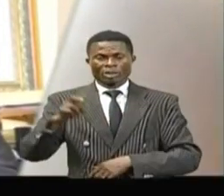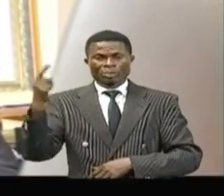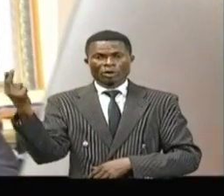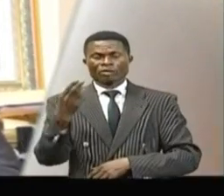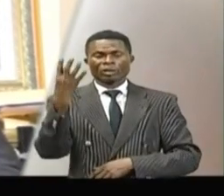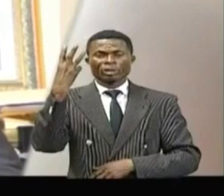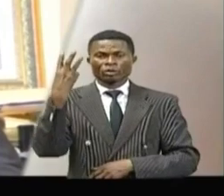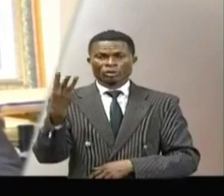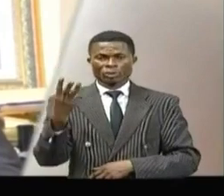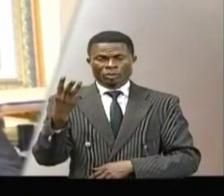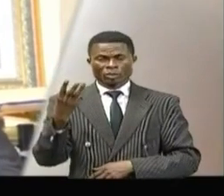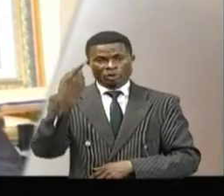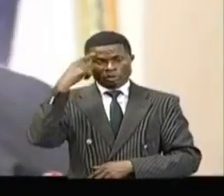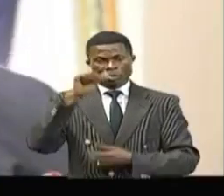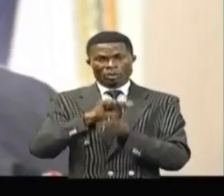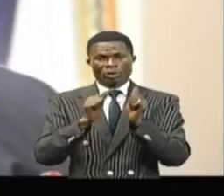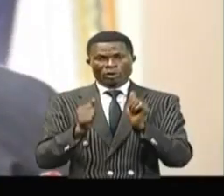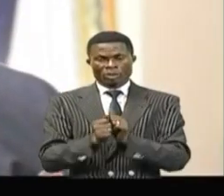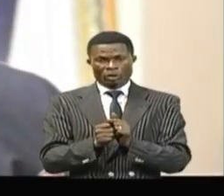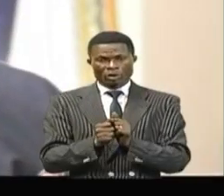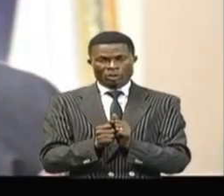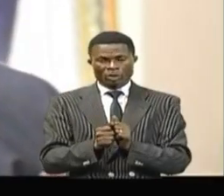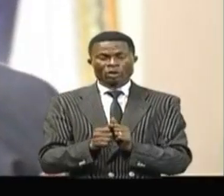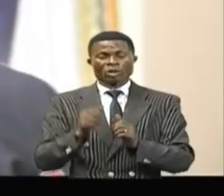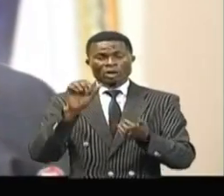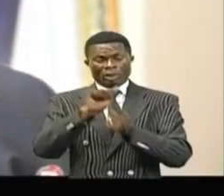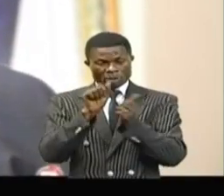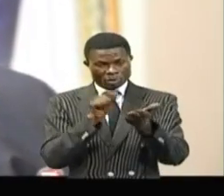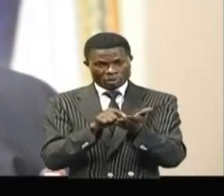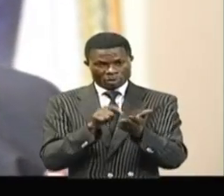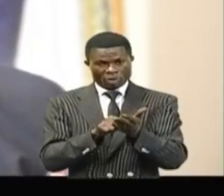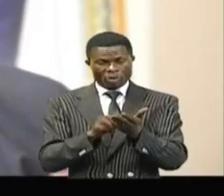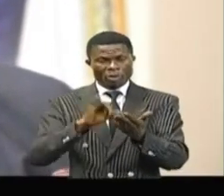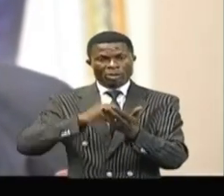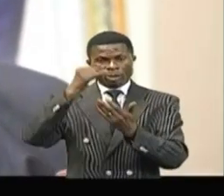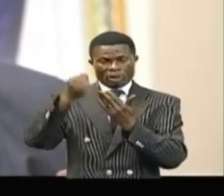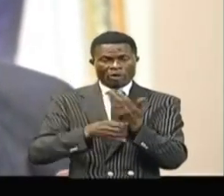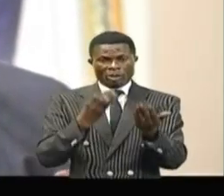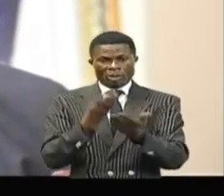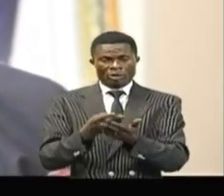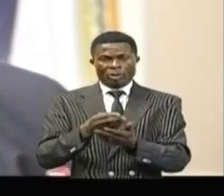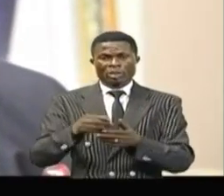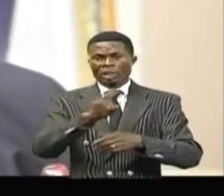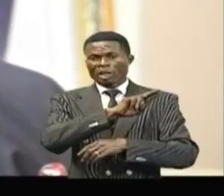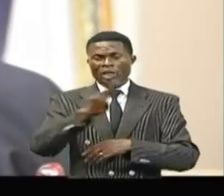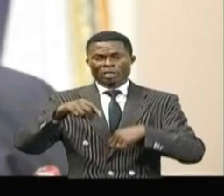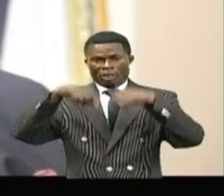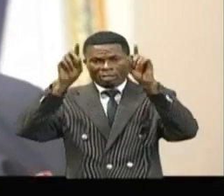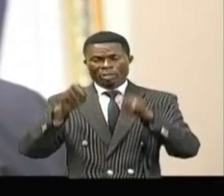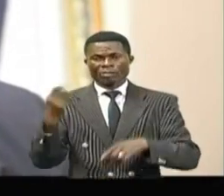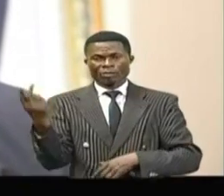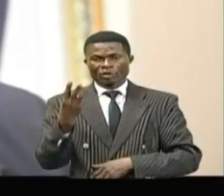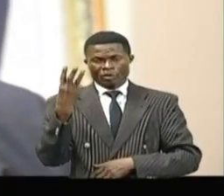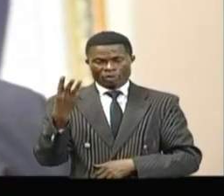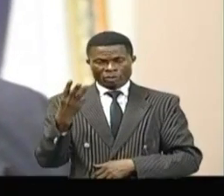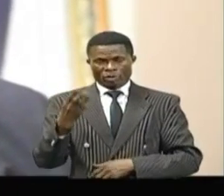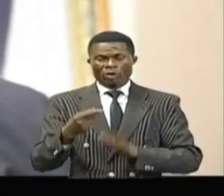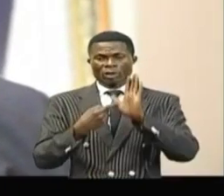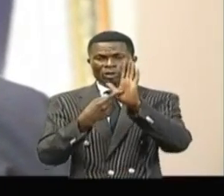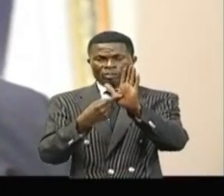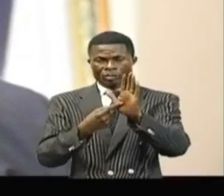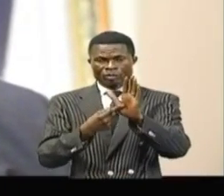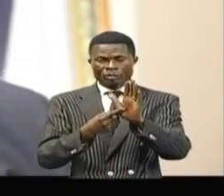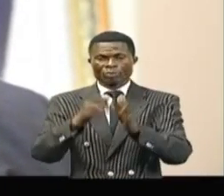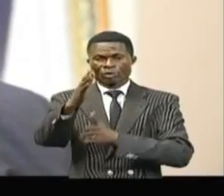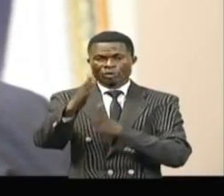2023. En ce qui concerne sa configuration, ce projet du budget 2023 est présenté en